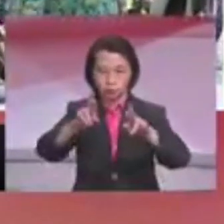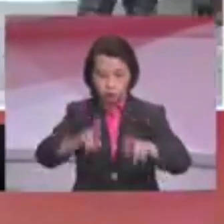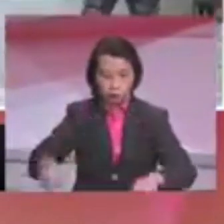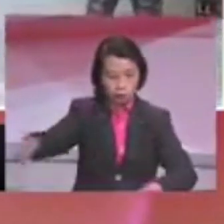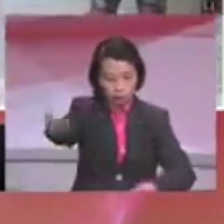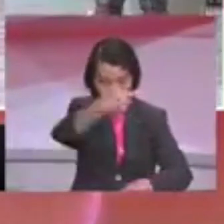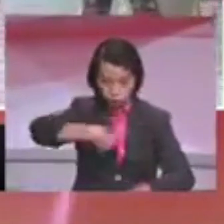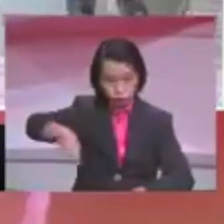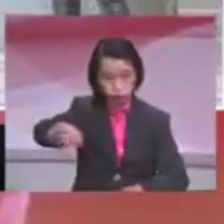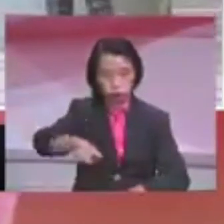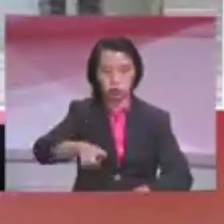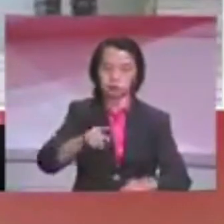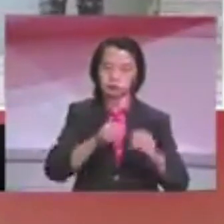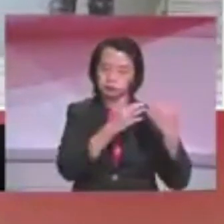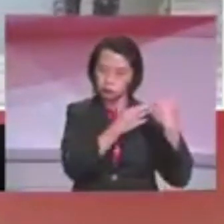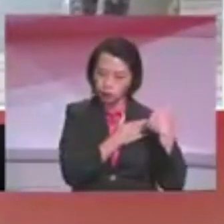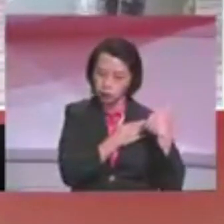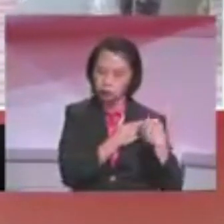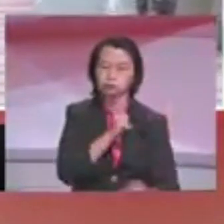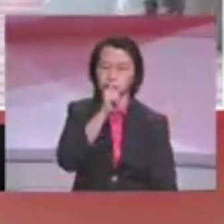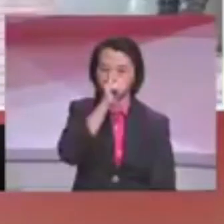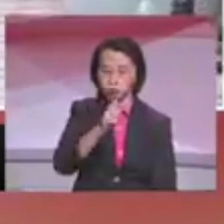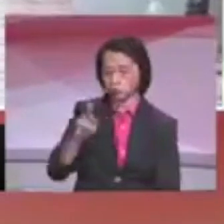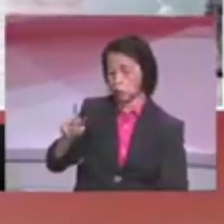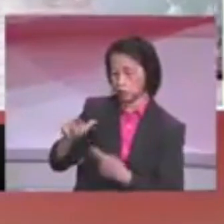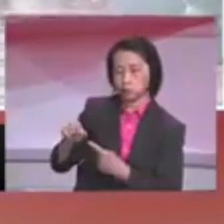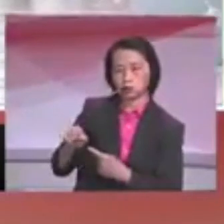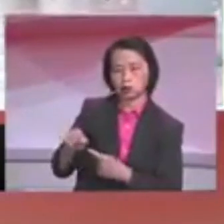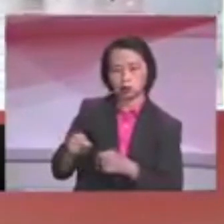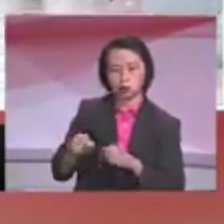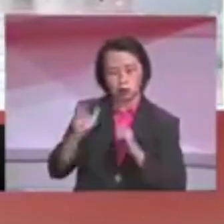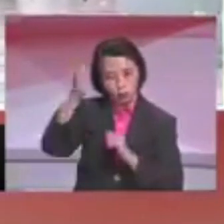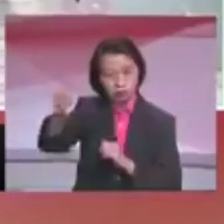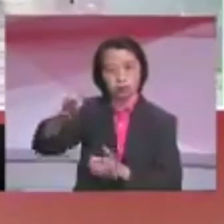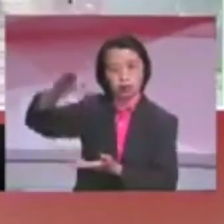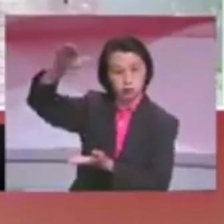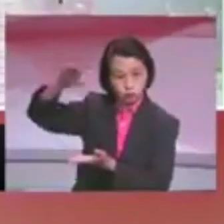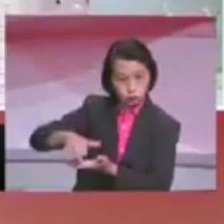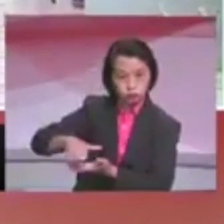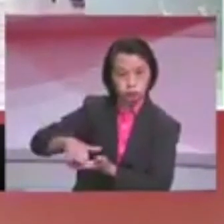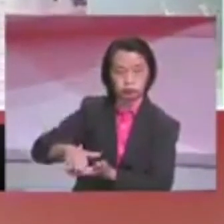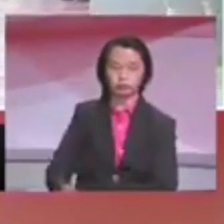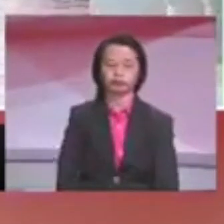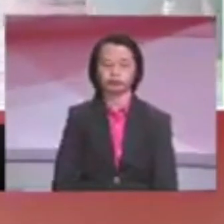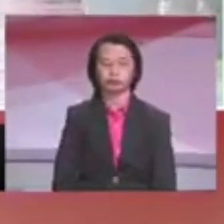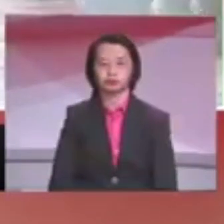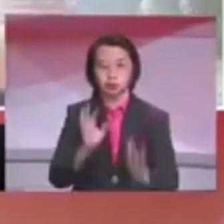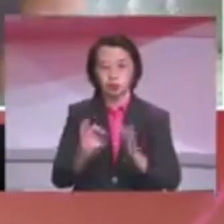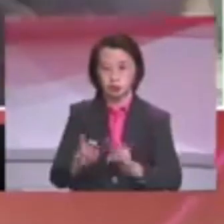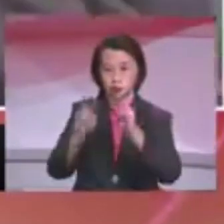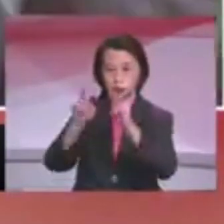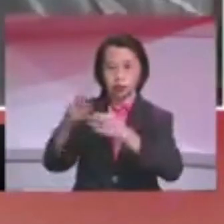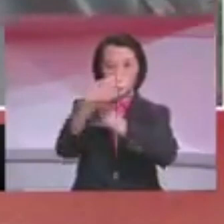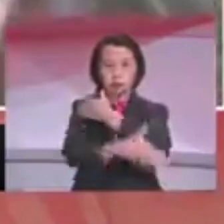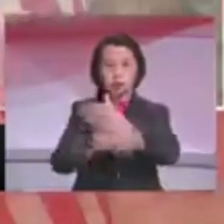semua yang bertanggungjawab untuk memastikan kes akan terus menurun. Kalau kita lihat di beberapa